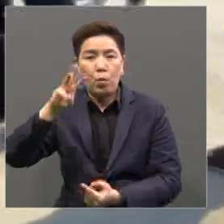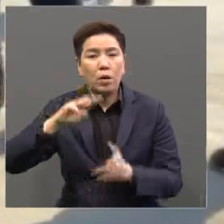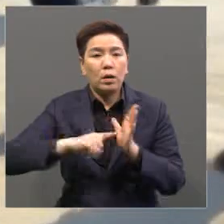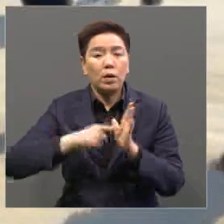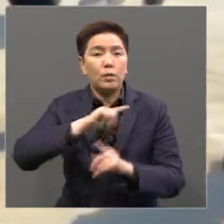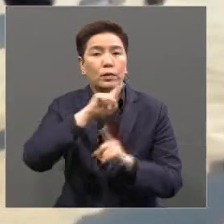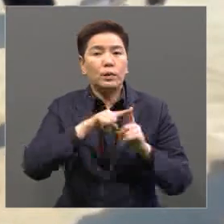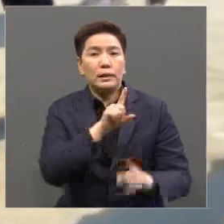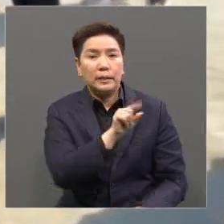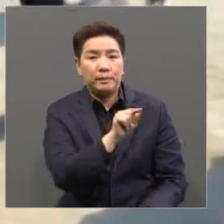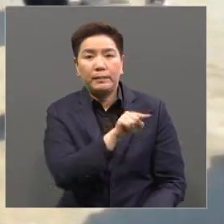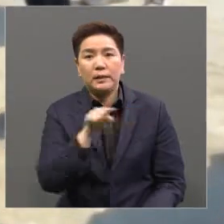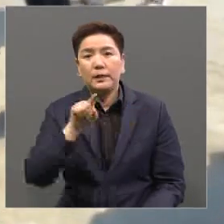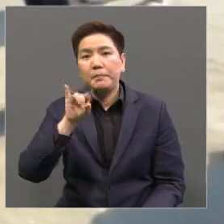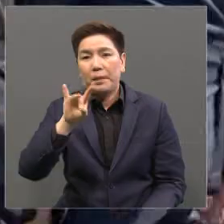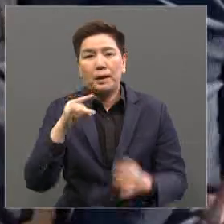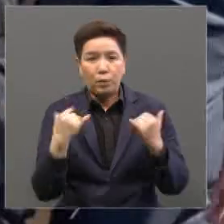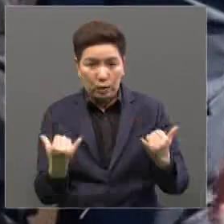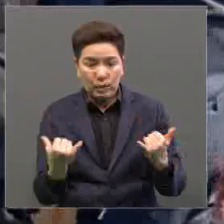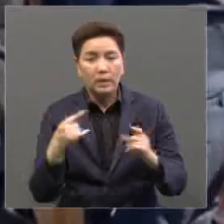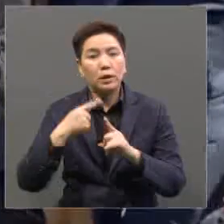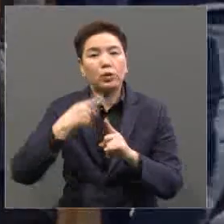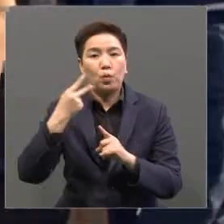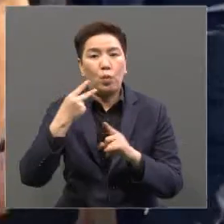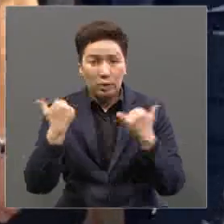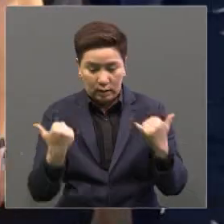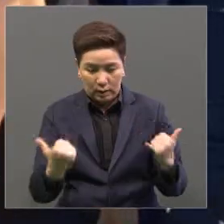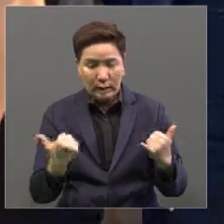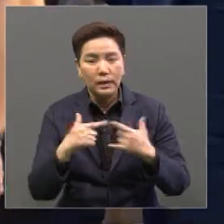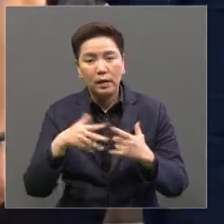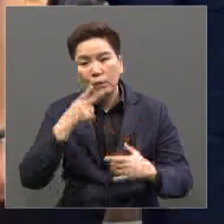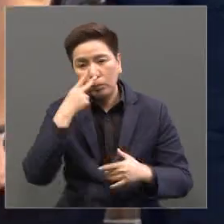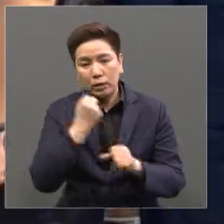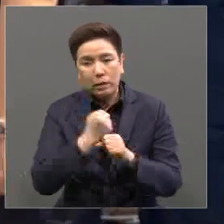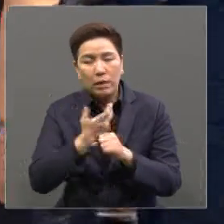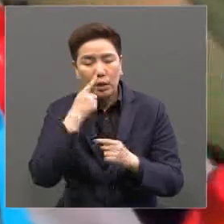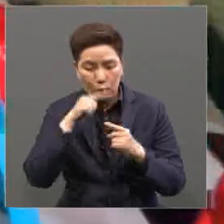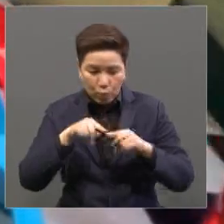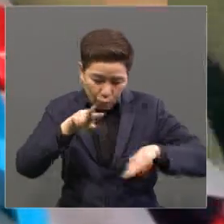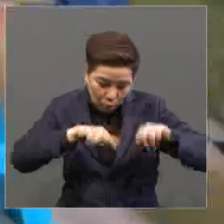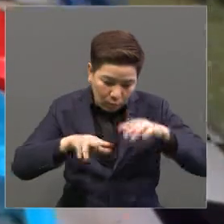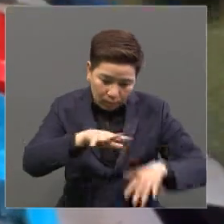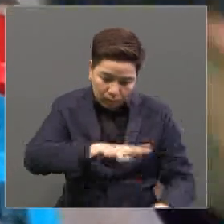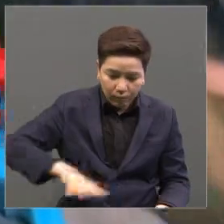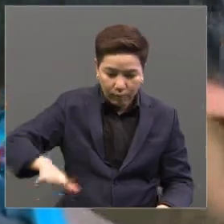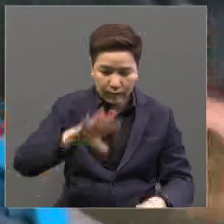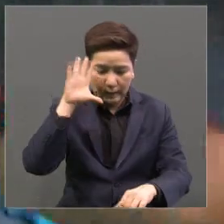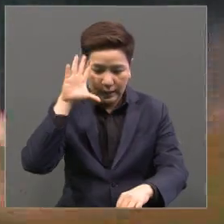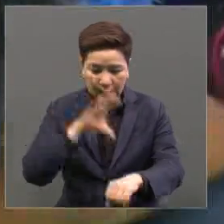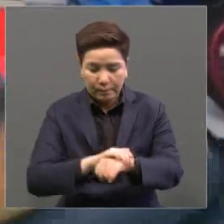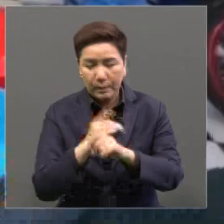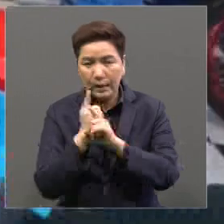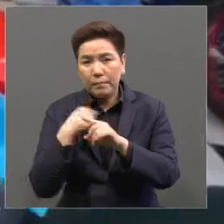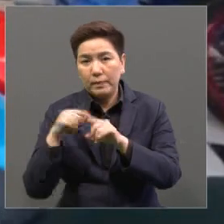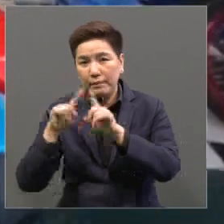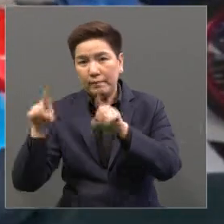ต่วันที่20ถึง28ก็คือวันนี้นะครับกุมภาพันธ์แล้วก็มีการเปิดปฏิบัติการปิดล้อมตรวจค้นพื้นที่เพื่อจับกลุ่มบุคคลต